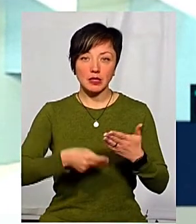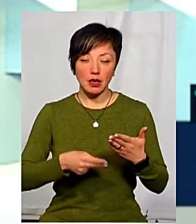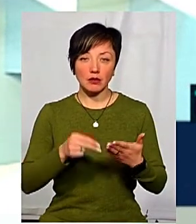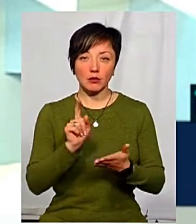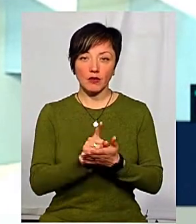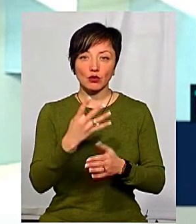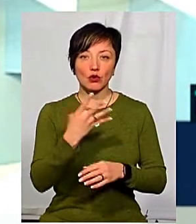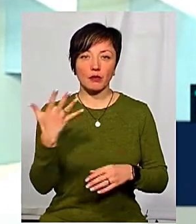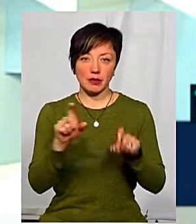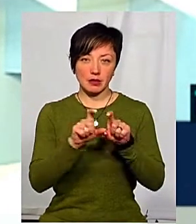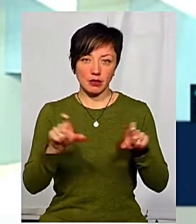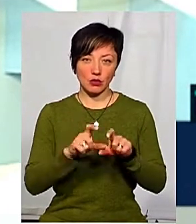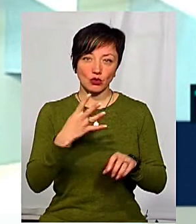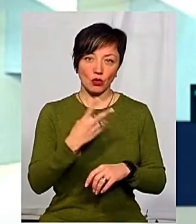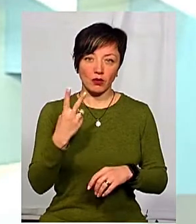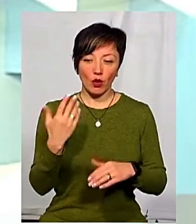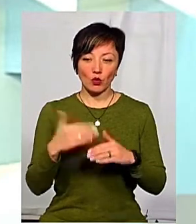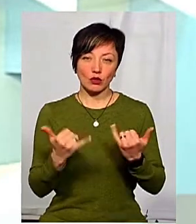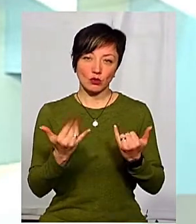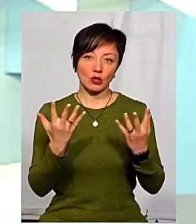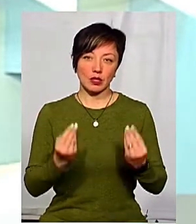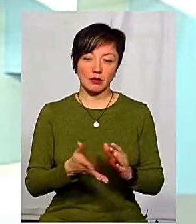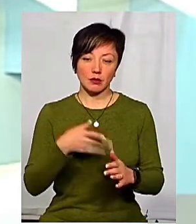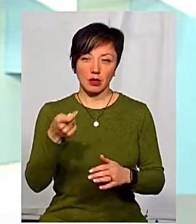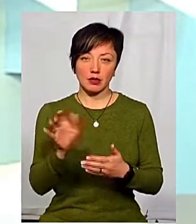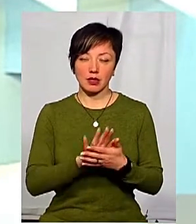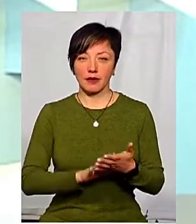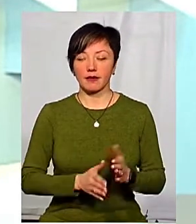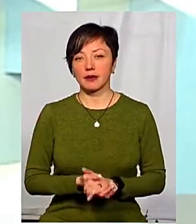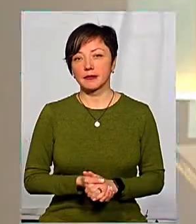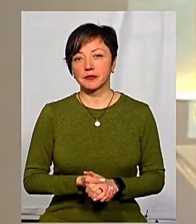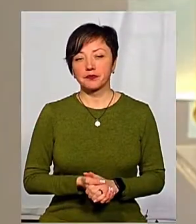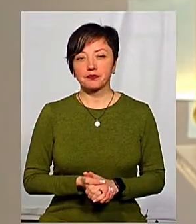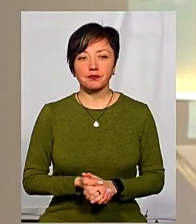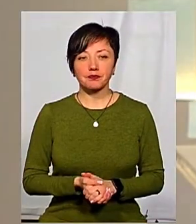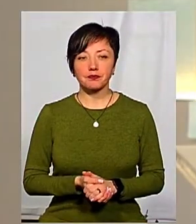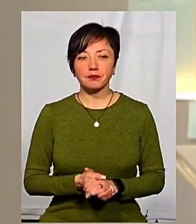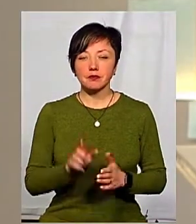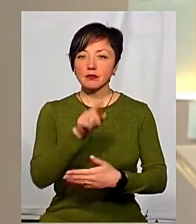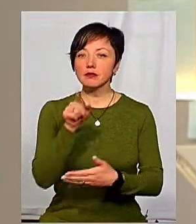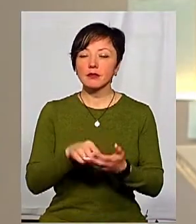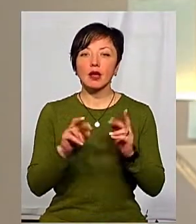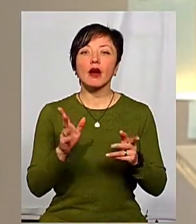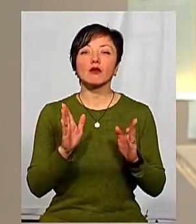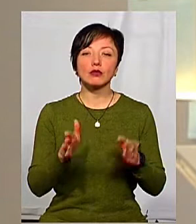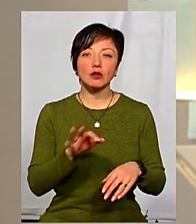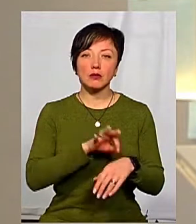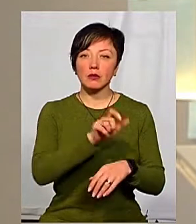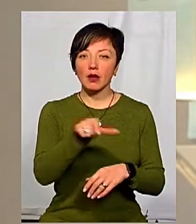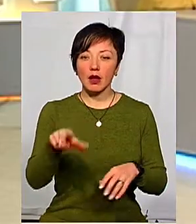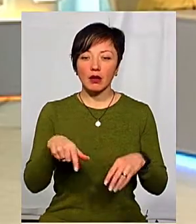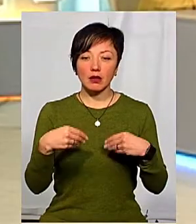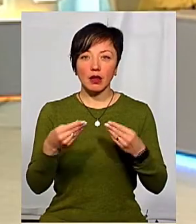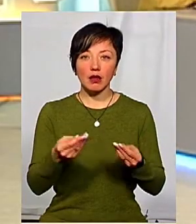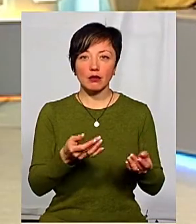підписати повинні 45 закладів, 42 з яких уже на сьогодні подали заявки. А як бути пацієнтом, як це відобразиться на